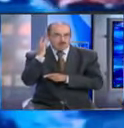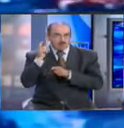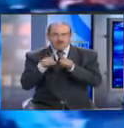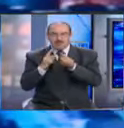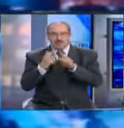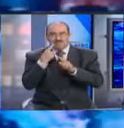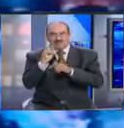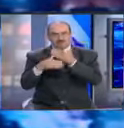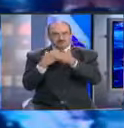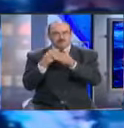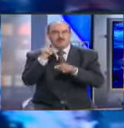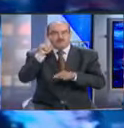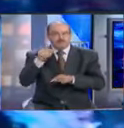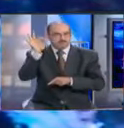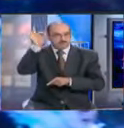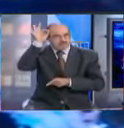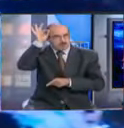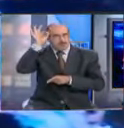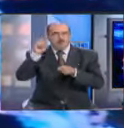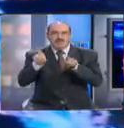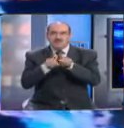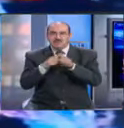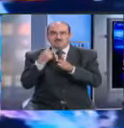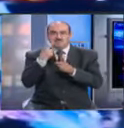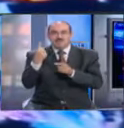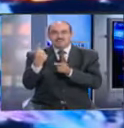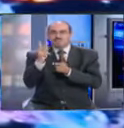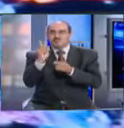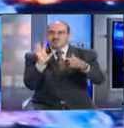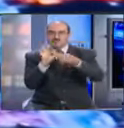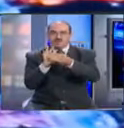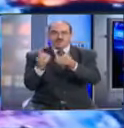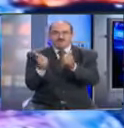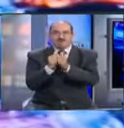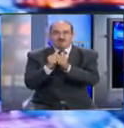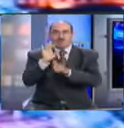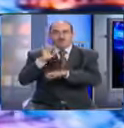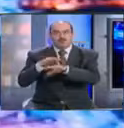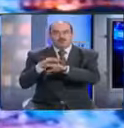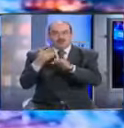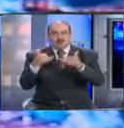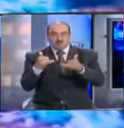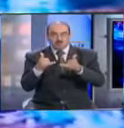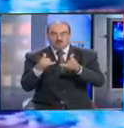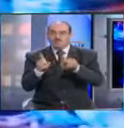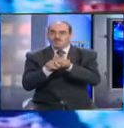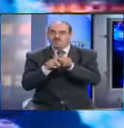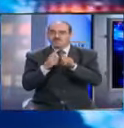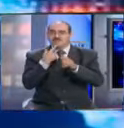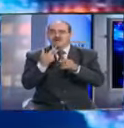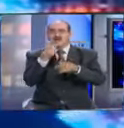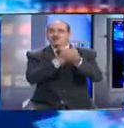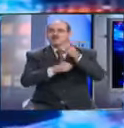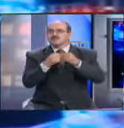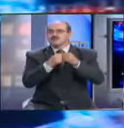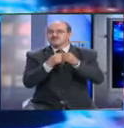تطوير عمليات زراعة القوقعة، وذلك بالشراكة مع المؤسسة الناشئة الجزائرية التي تنشط في